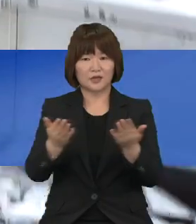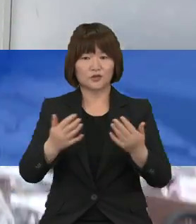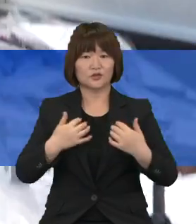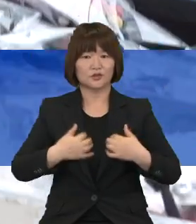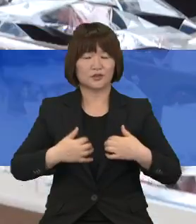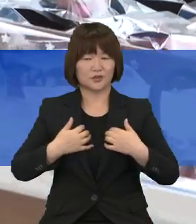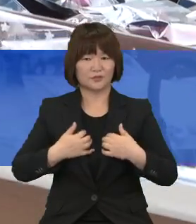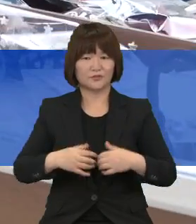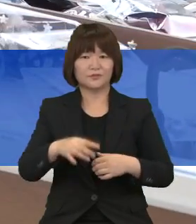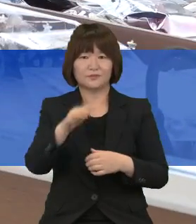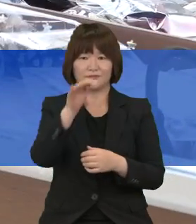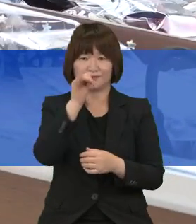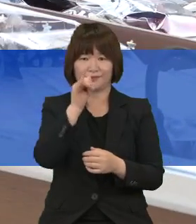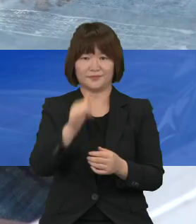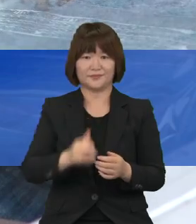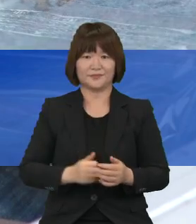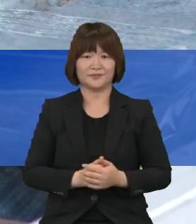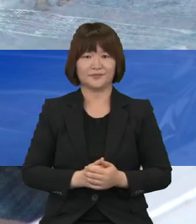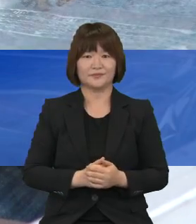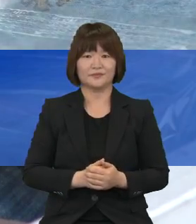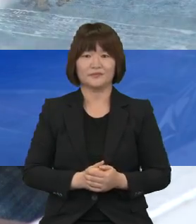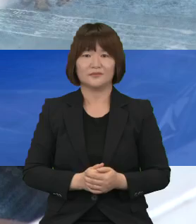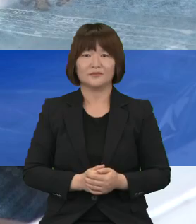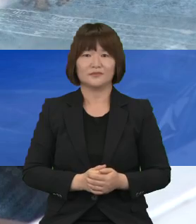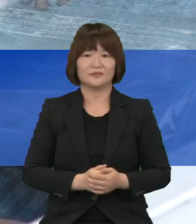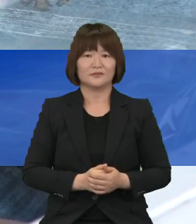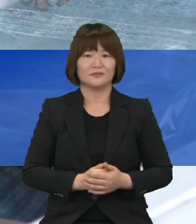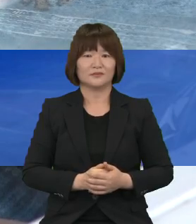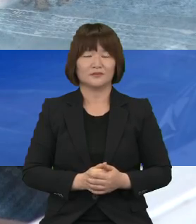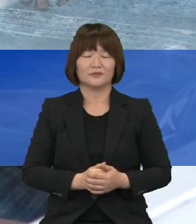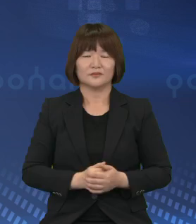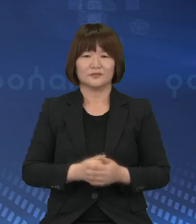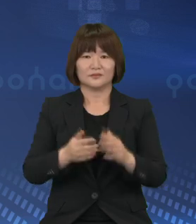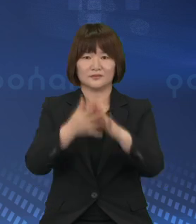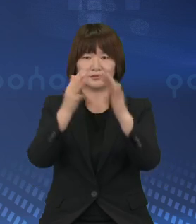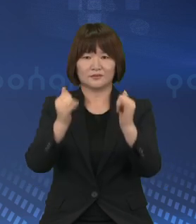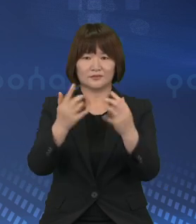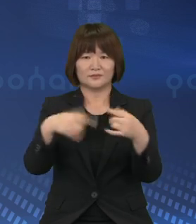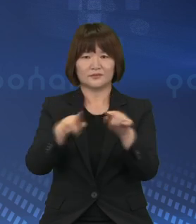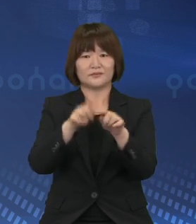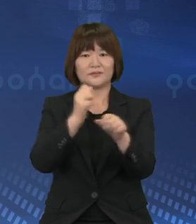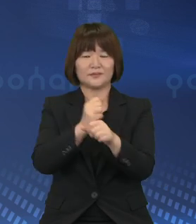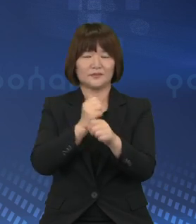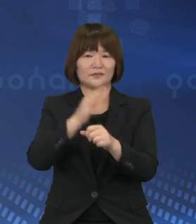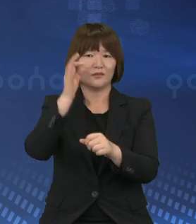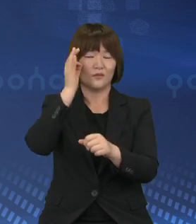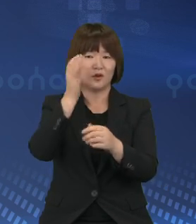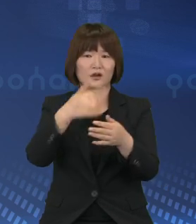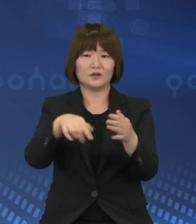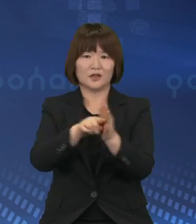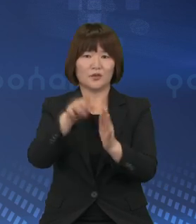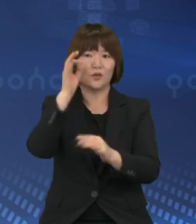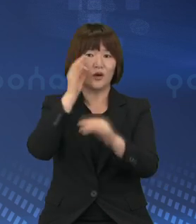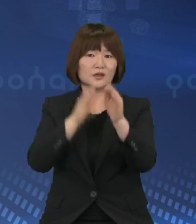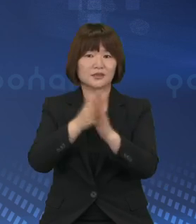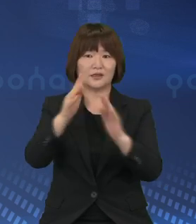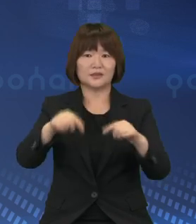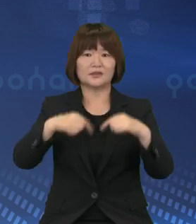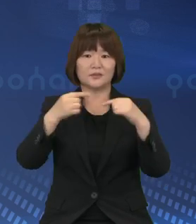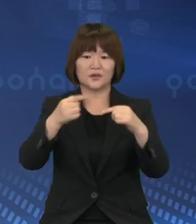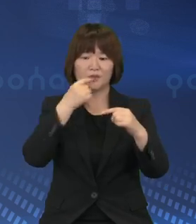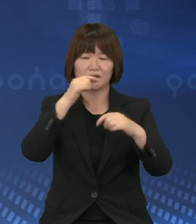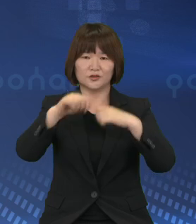나누는 기쁨과 함께 행사를 즐길 수 있도록 했습니다. 시민과 함께 만드는 포항을 위해 포항시가